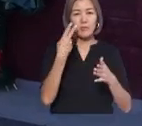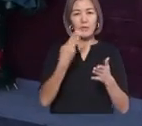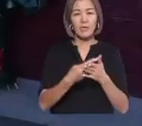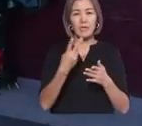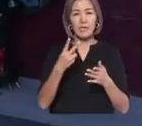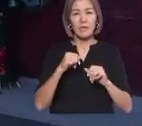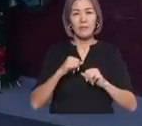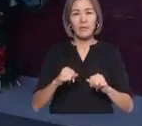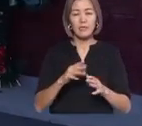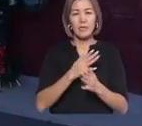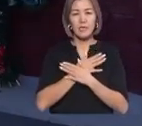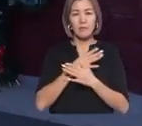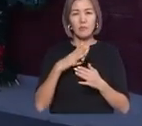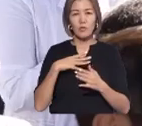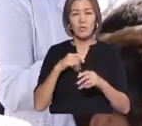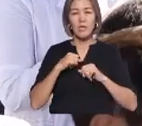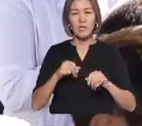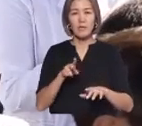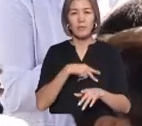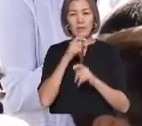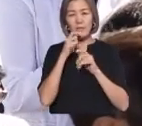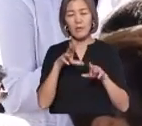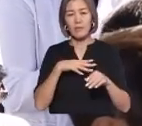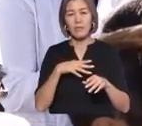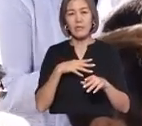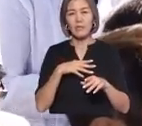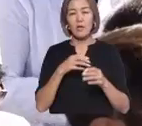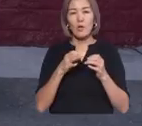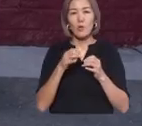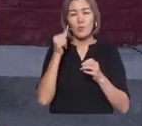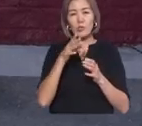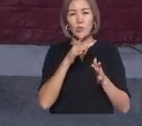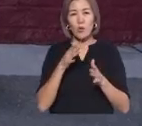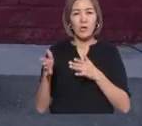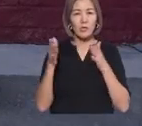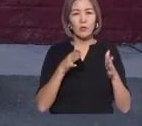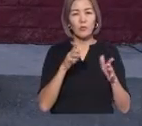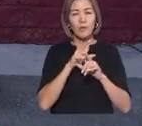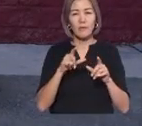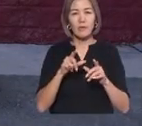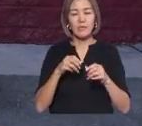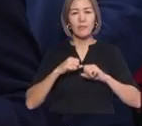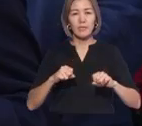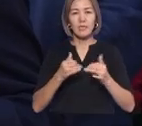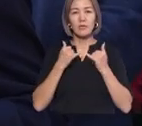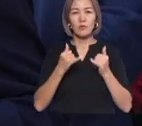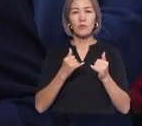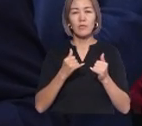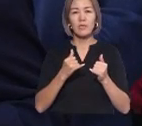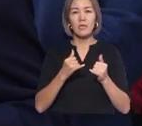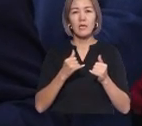батырда қайтыс болғаннан кейін ерлігі үшін медальмен марапатталды. Араға 15 жыл салып мекеменің қабырғасына батырлардың құрметіне